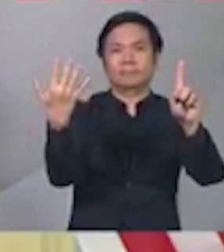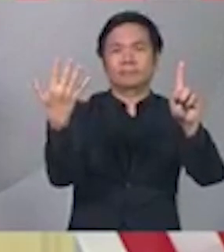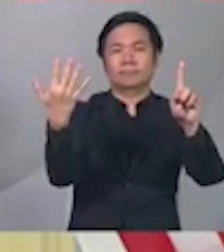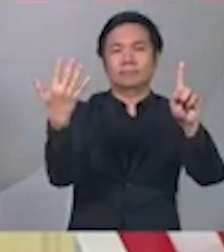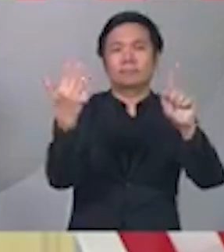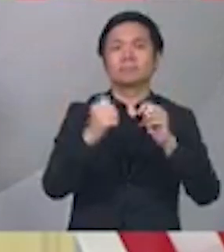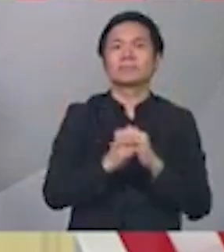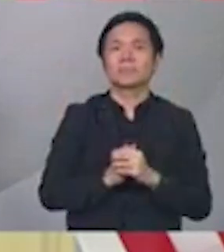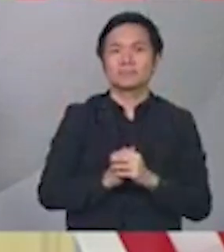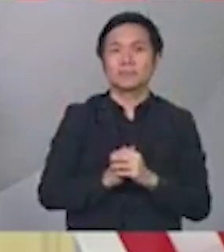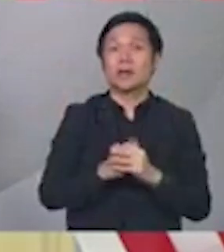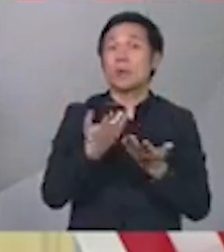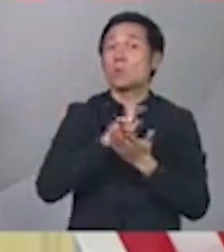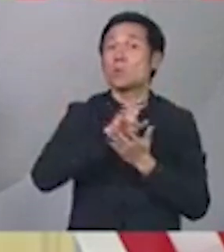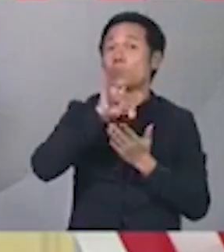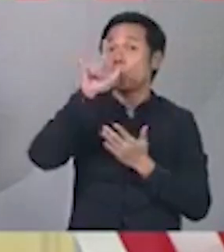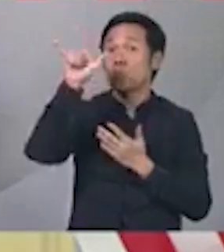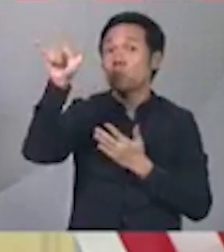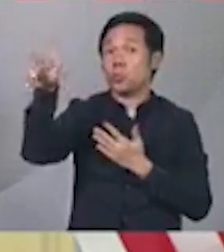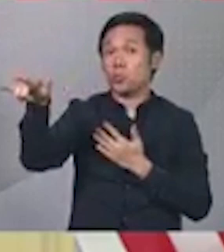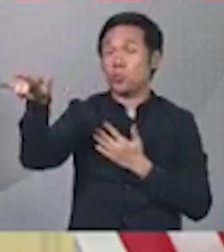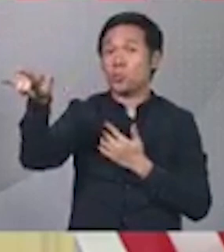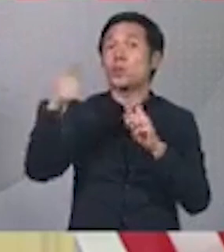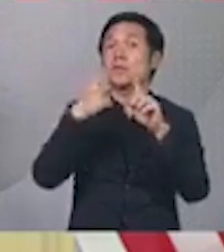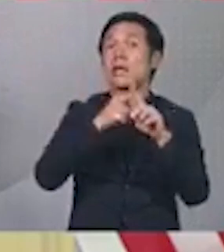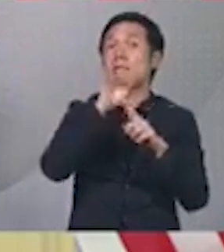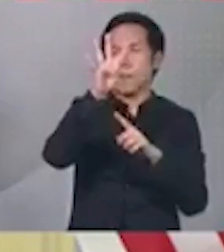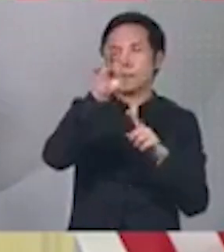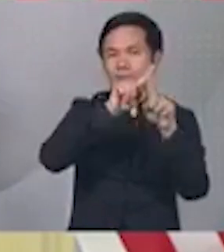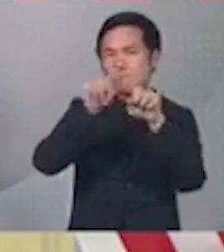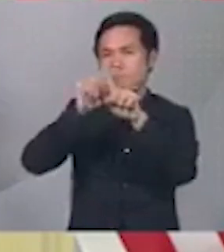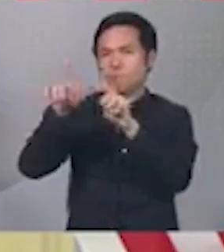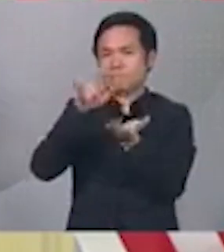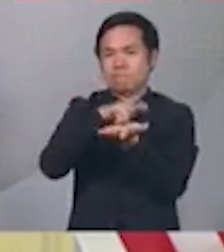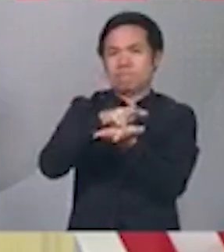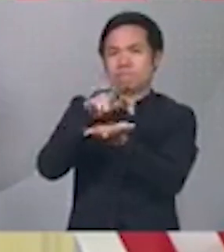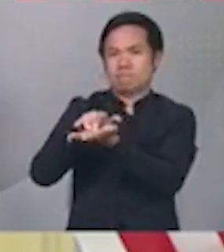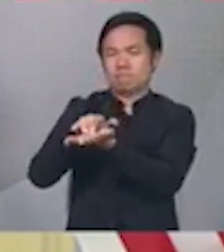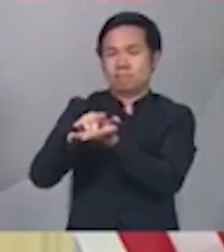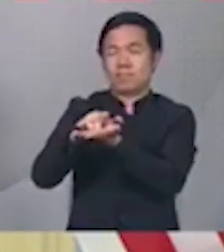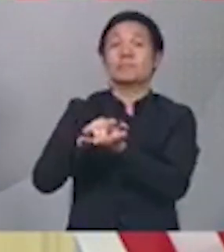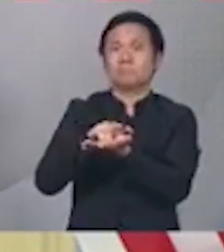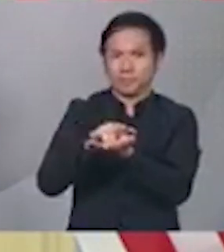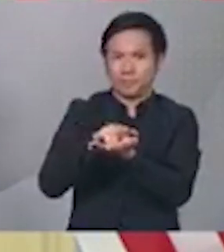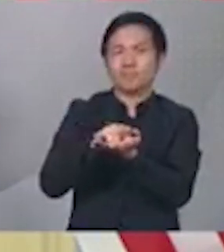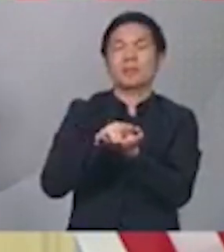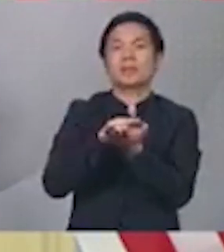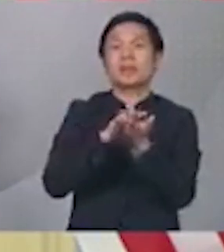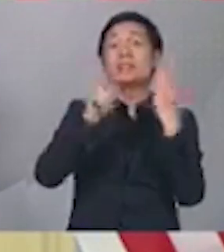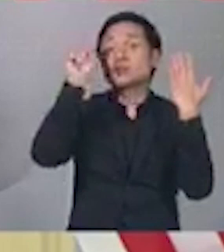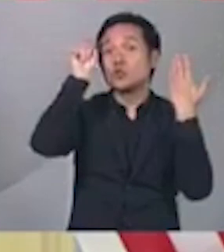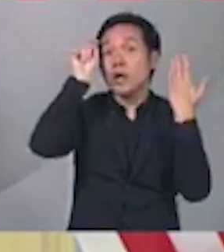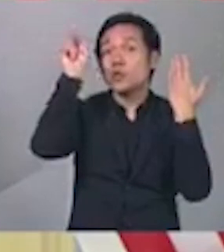20-25 ke akan diterbangkan dari 48 terbang yaitu bagi pelajar yang berada di